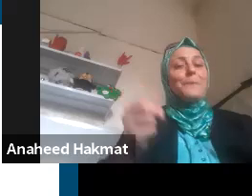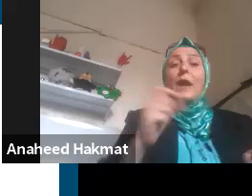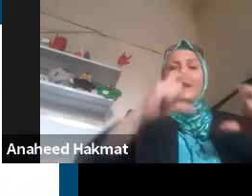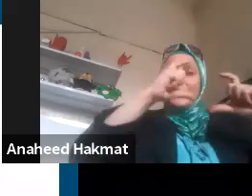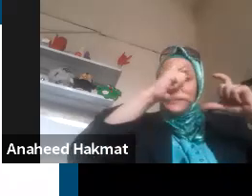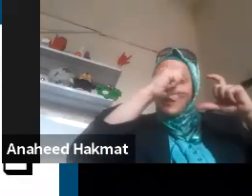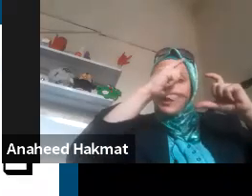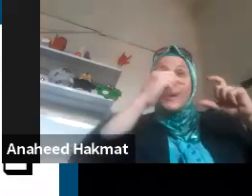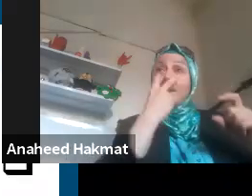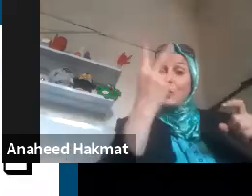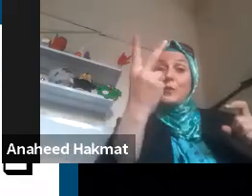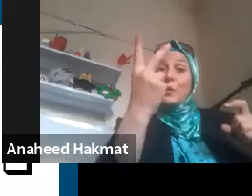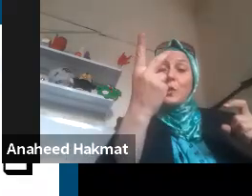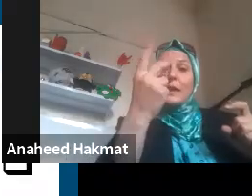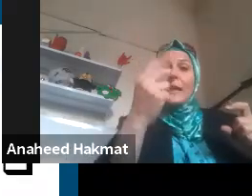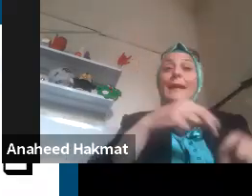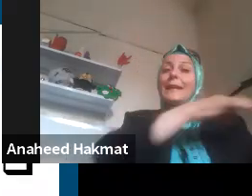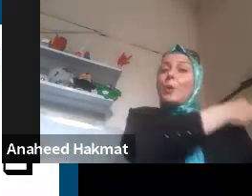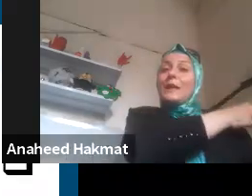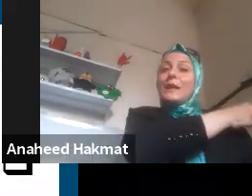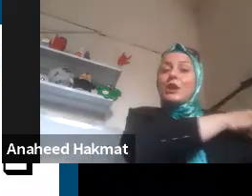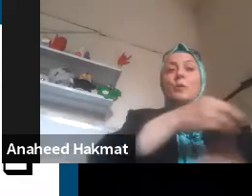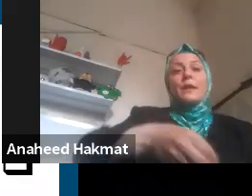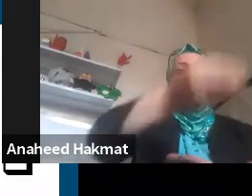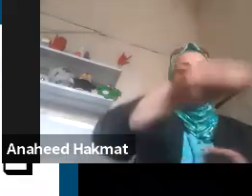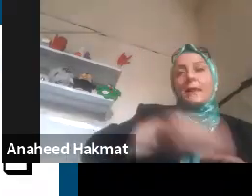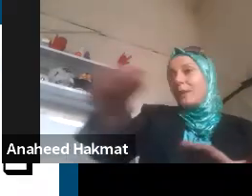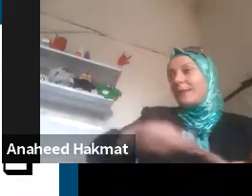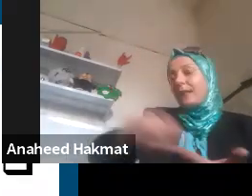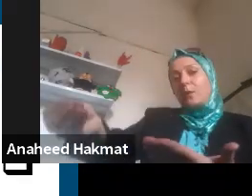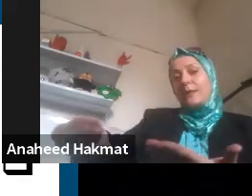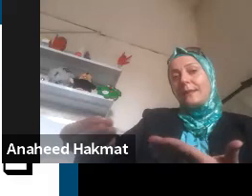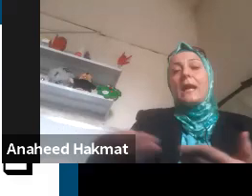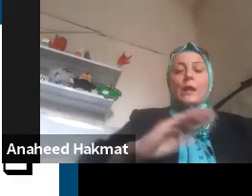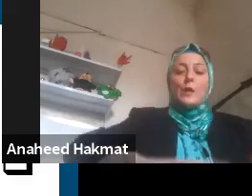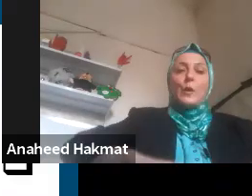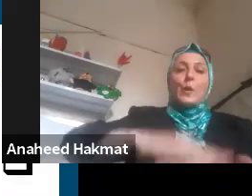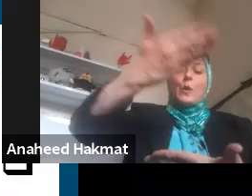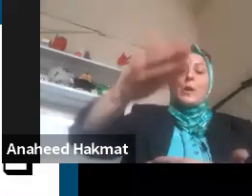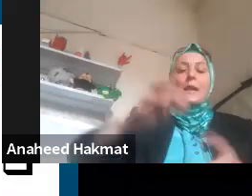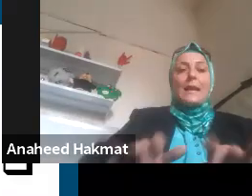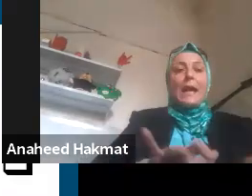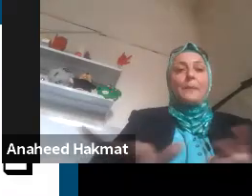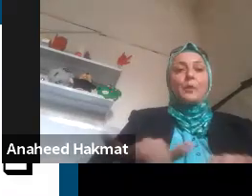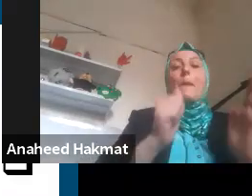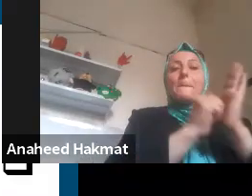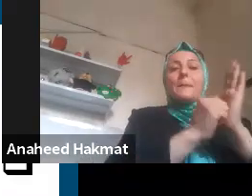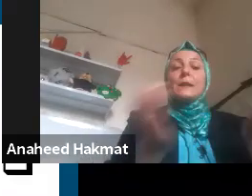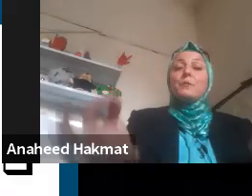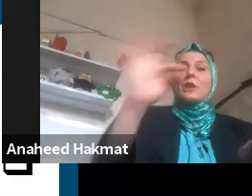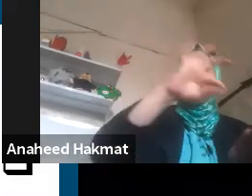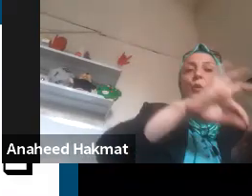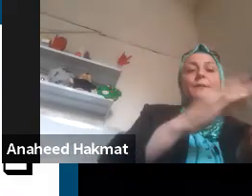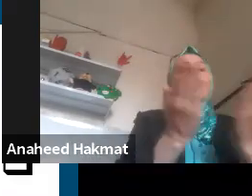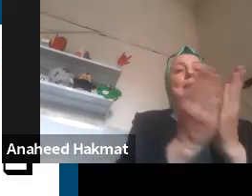انتبهتوا لهم، كنا عم نجرب نوزع تابلتس ولابتوبس كرمال الأولاد اللي بالبيت يقدروا كمان يوصلوا للدراسة مثلهم